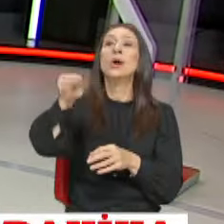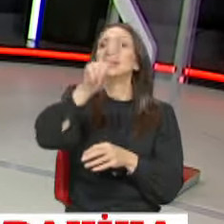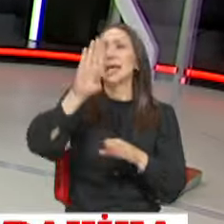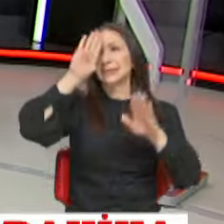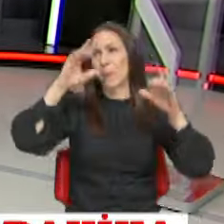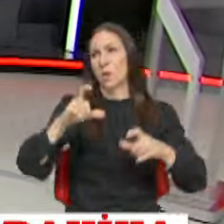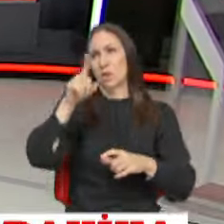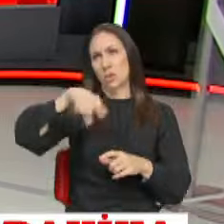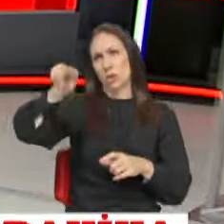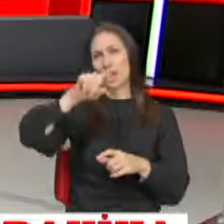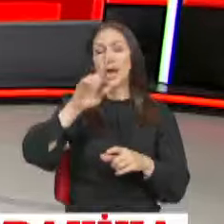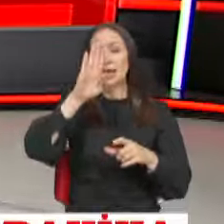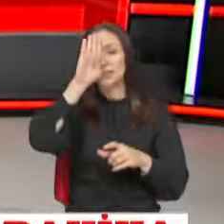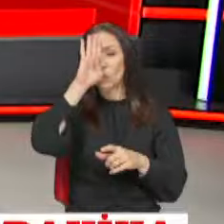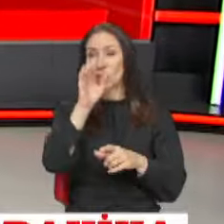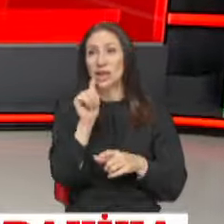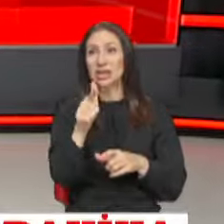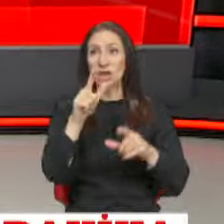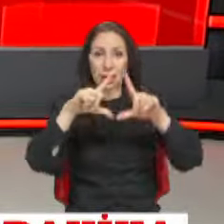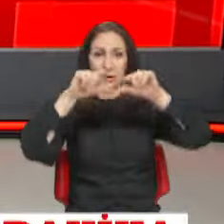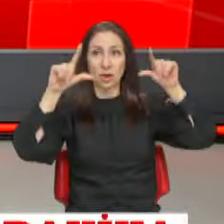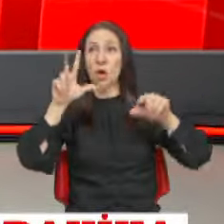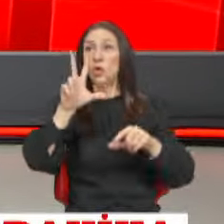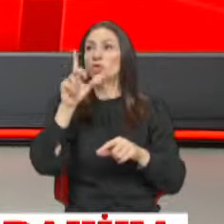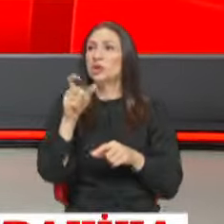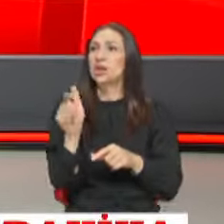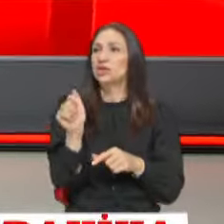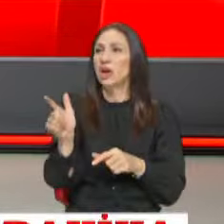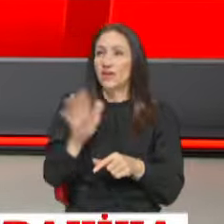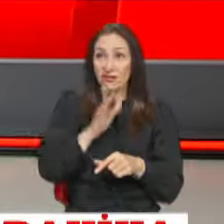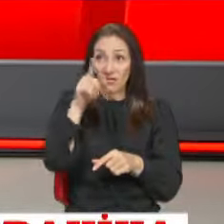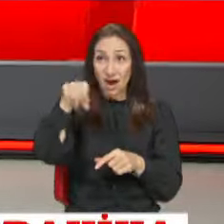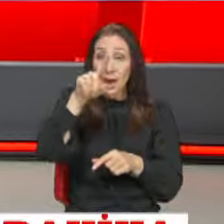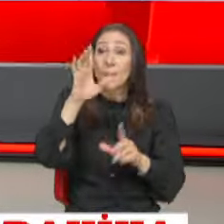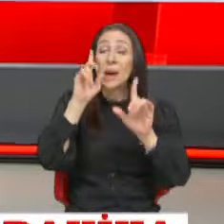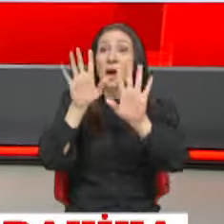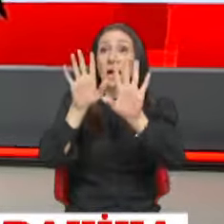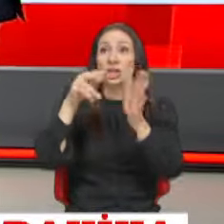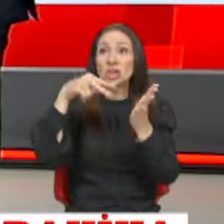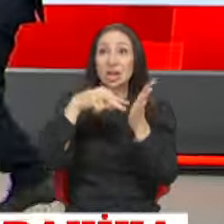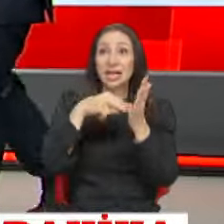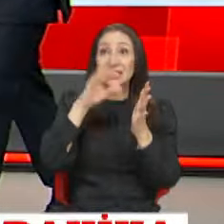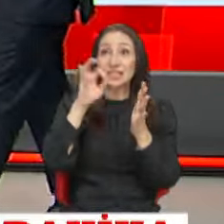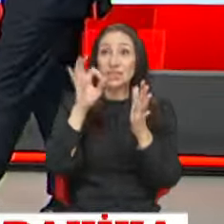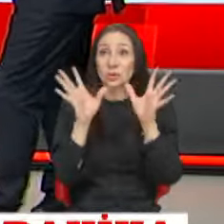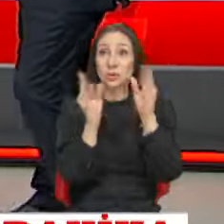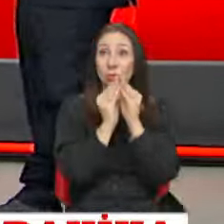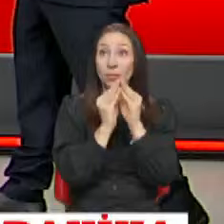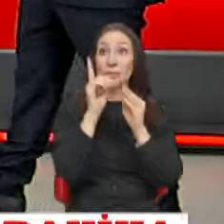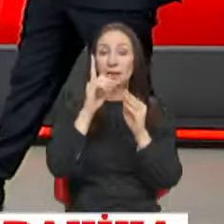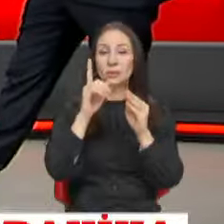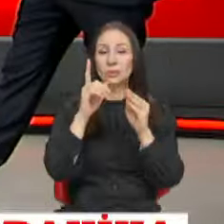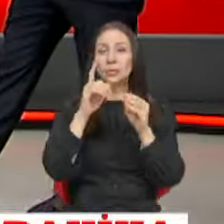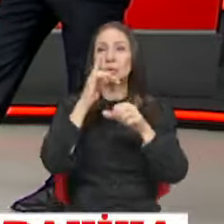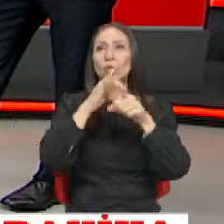İstanbul İstanbul'un ilçe haritası işte 39 ilçesi var İstanbul'un bak Çatalca ve silivri'yi topladığında bir ülke